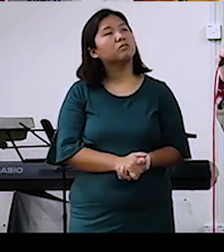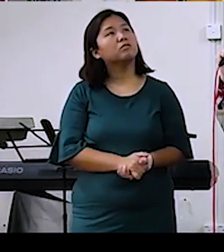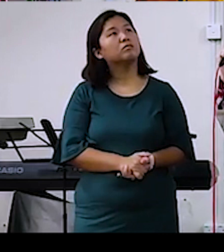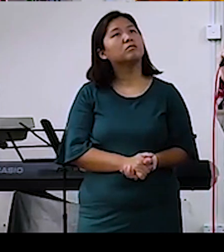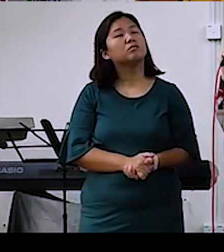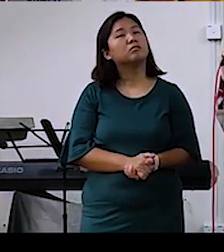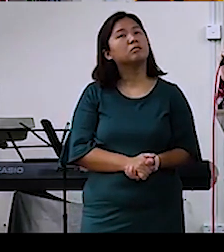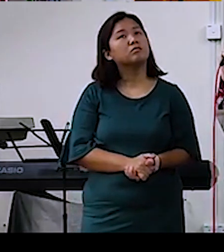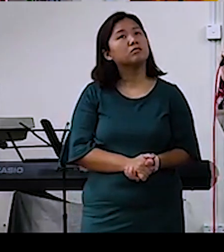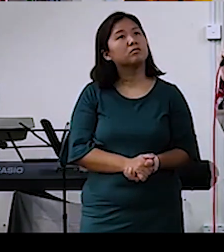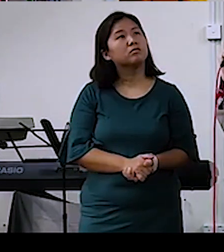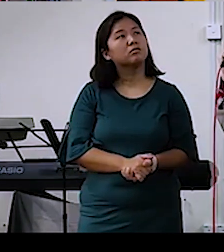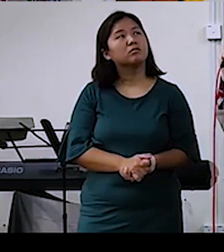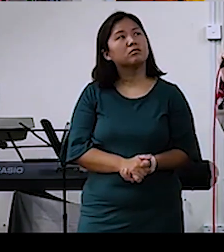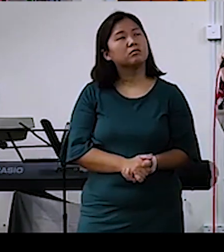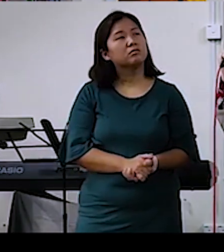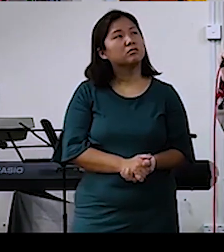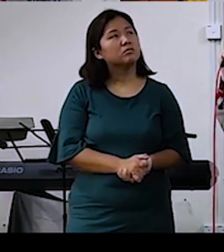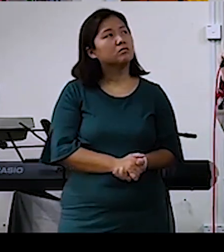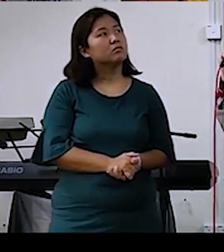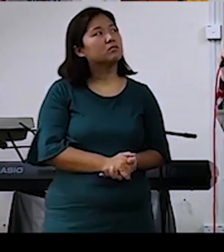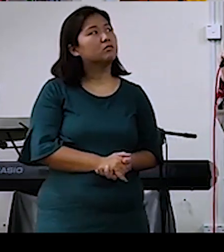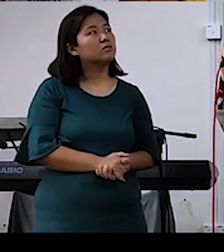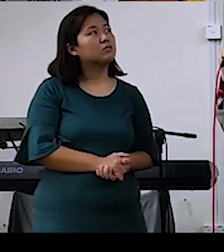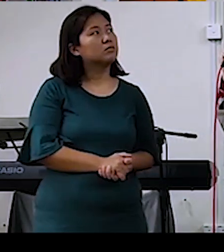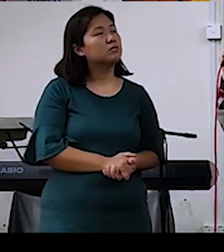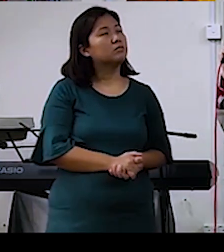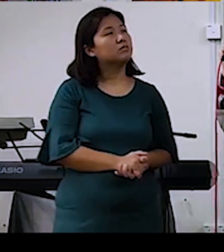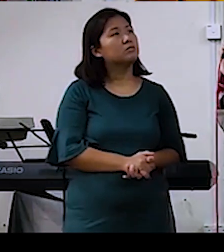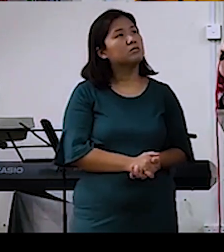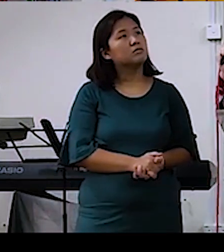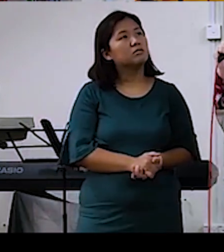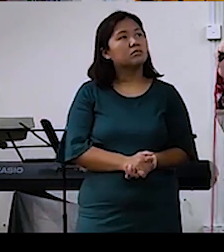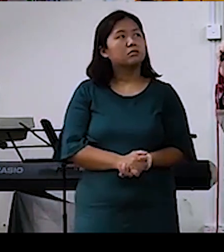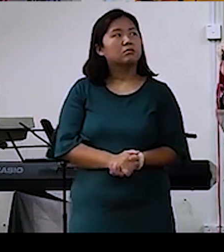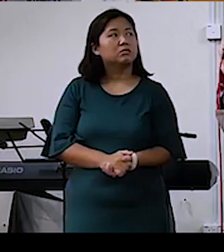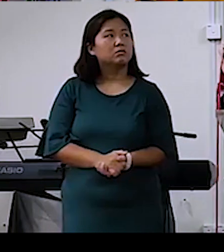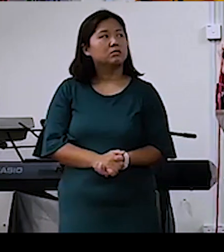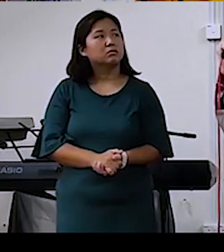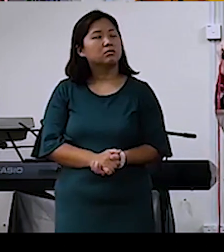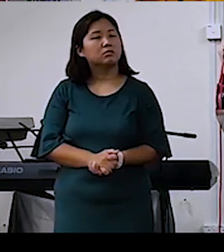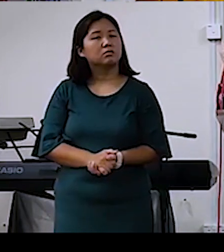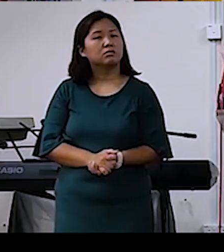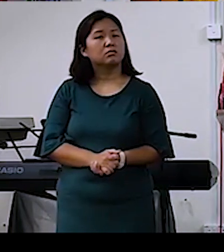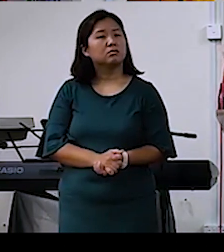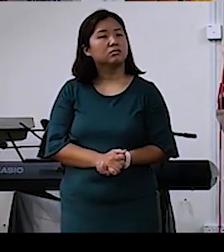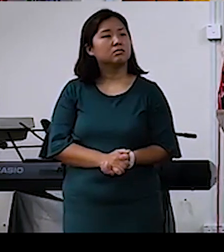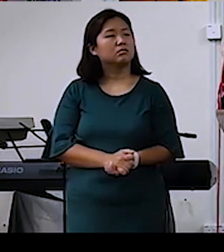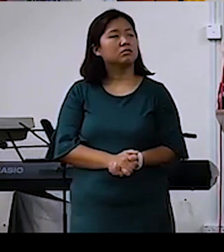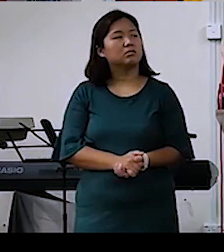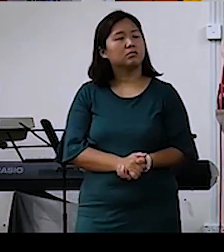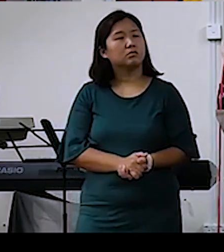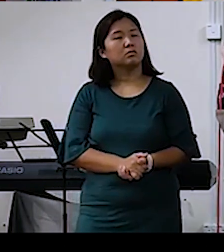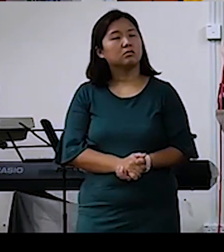心里所想的事情，他只能够从我们的行为上观察我们。所以只要我们不说出，我们的行为上不表现出，其实撒旦魔